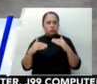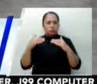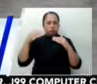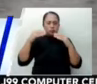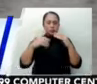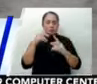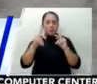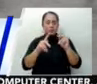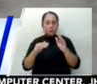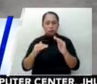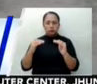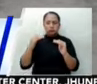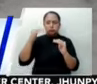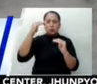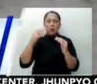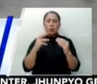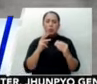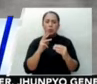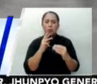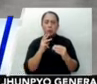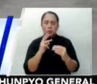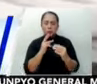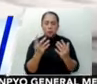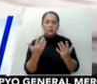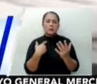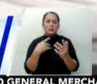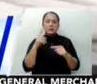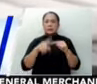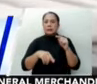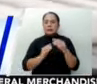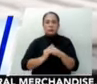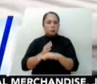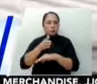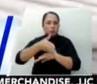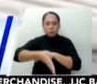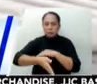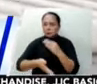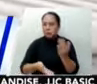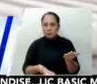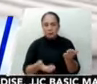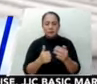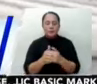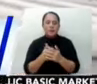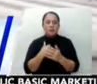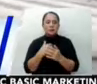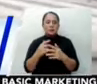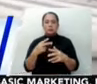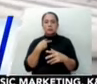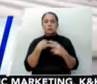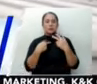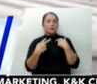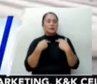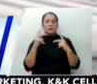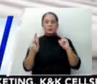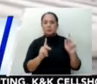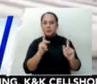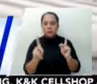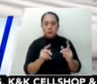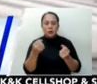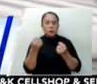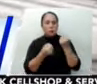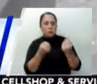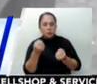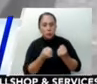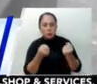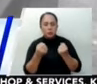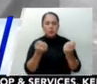sa magkabilang lane ng NLEX, walang makatawid sa binahang lugar. Stranded ang maraming motorista at pasahero. May mga